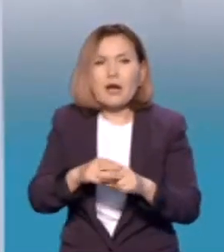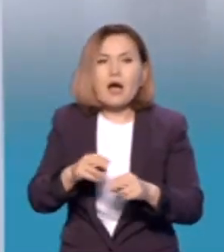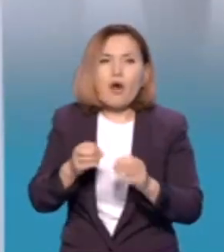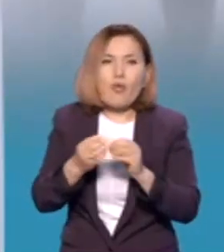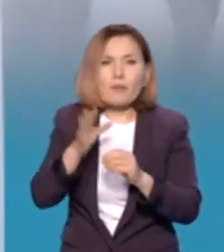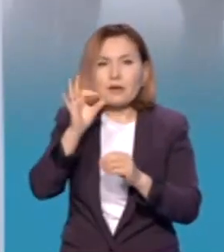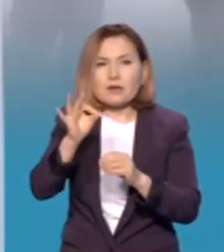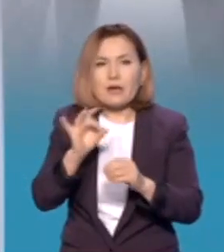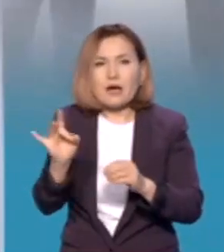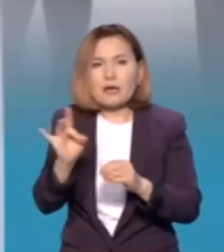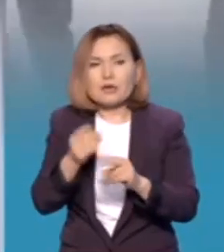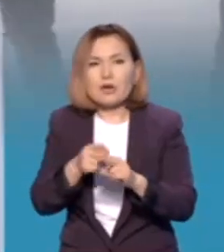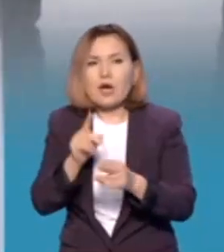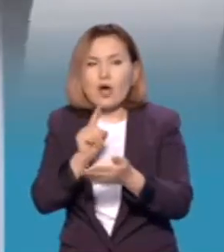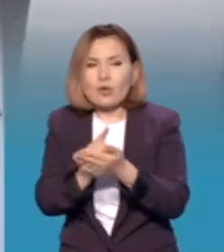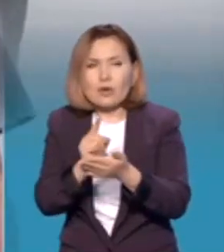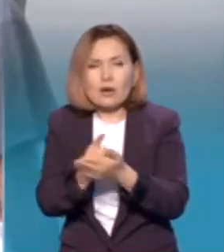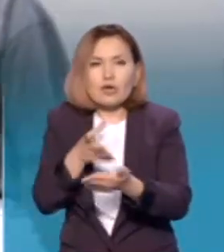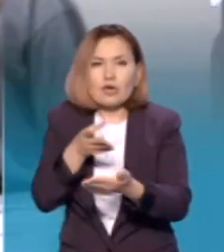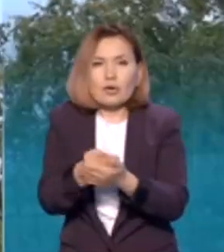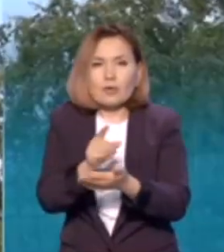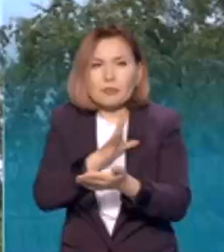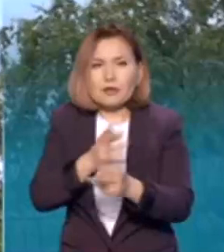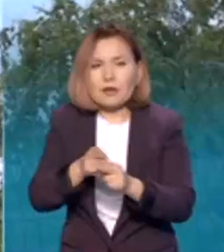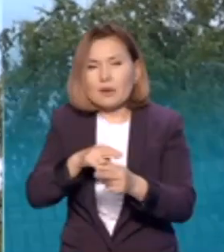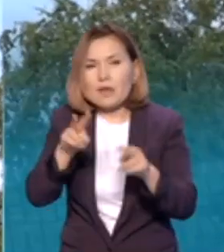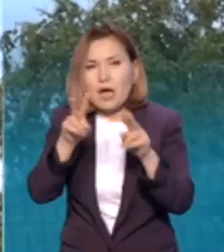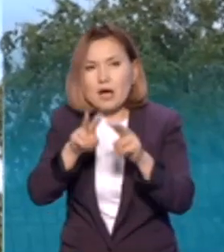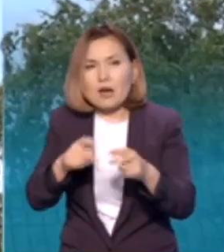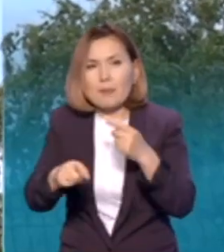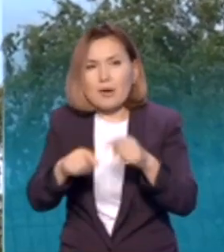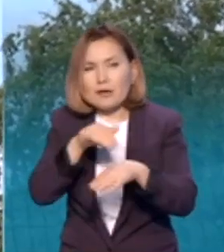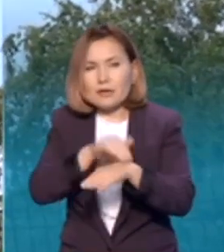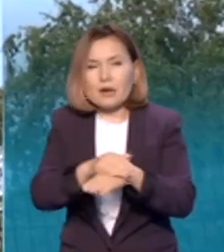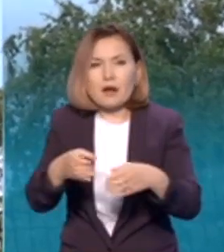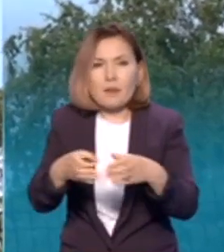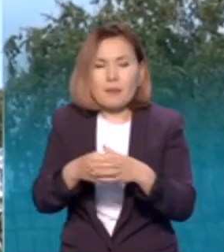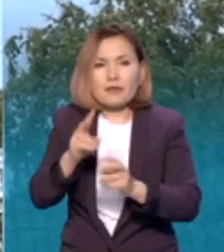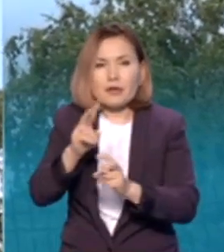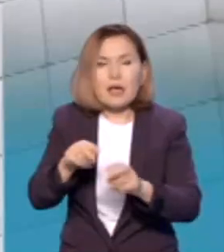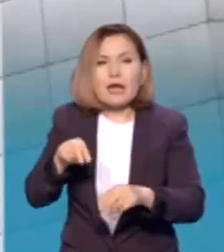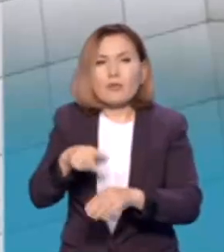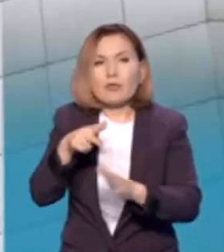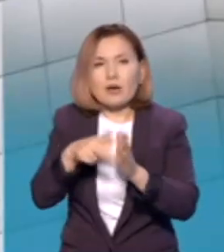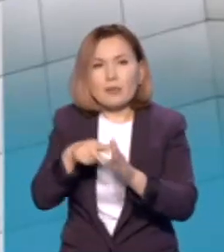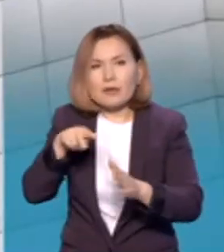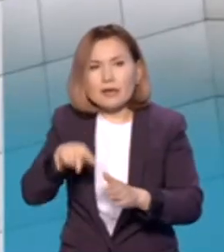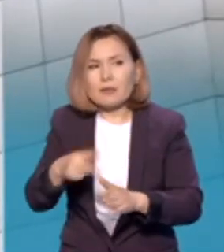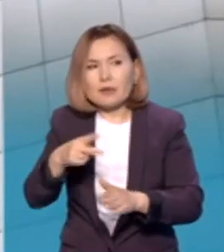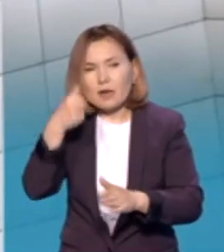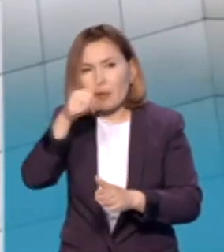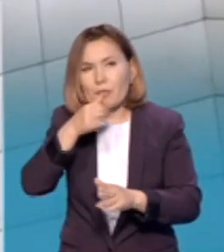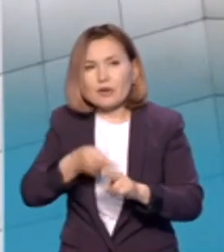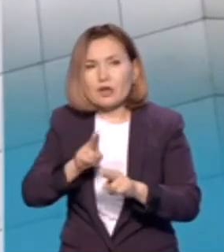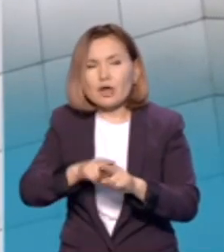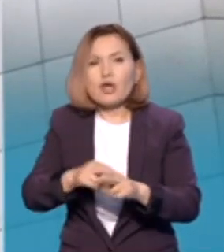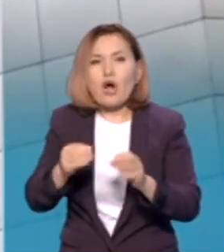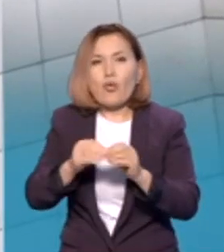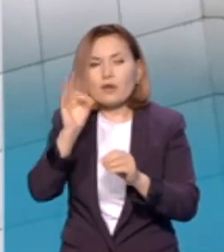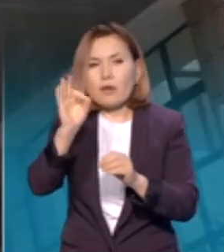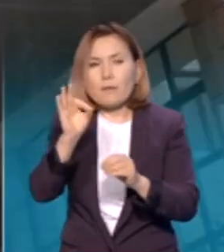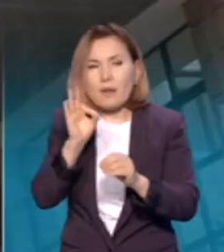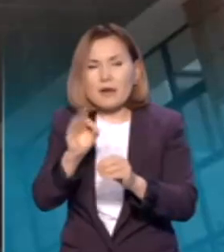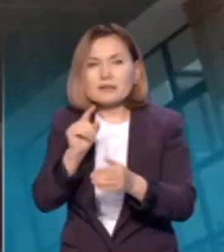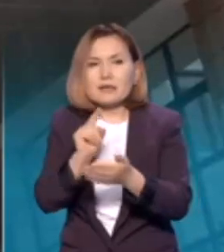сыйақылардан 15% көлемінде салық төленуі тиіс. Алайда тексеру кезінде компания 2018-2022 жылдар аралығында 10% салық